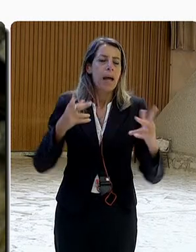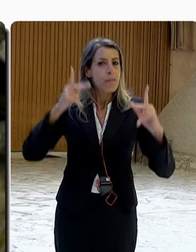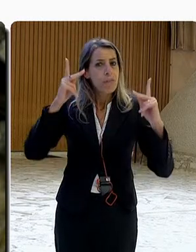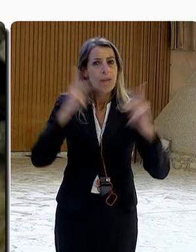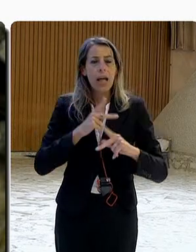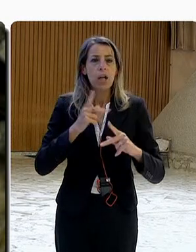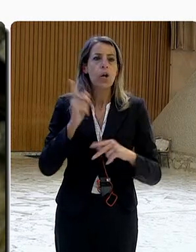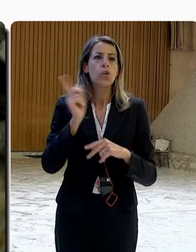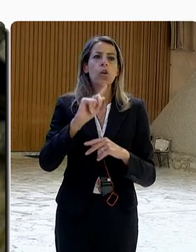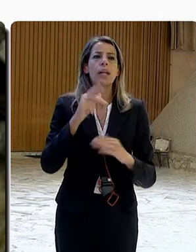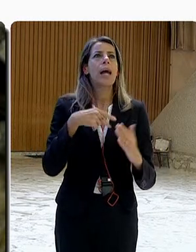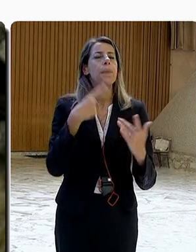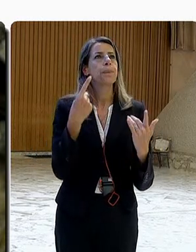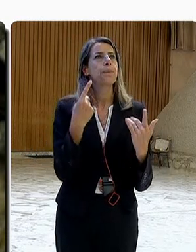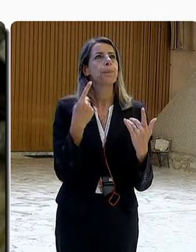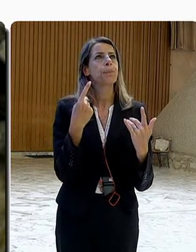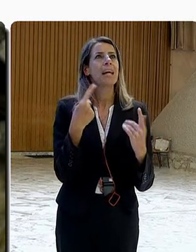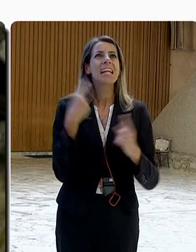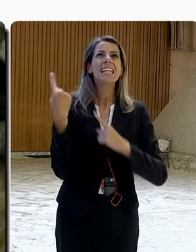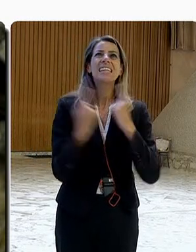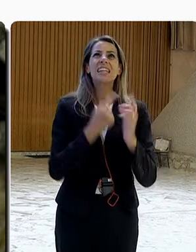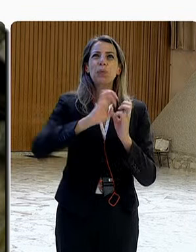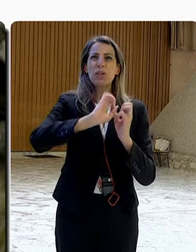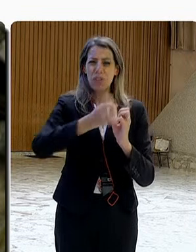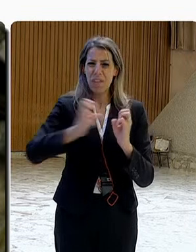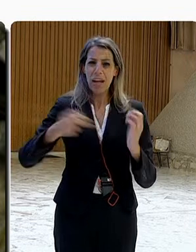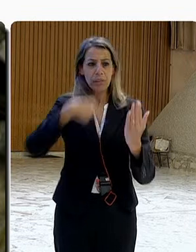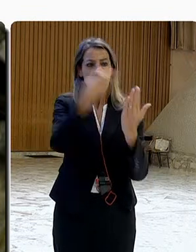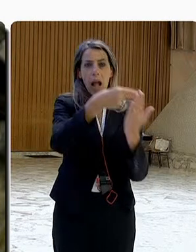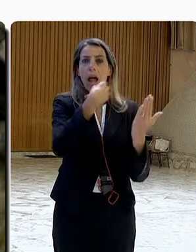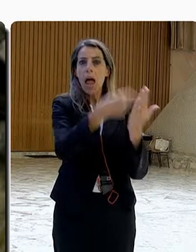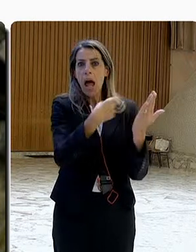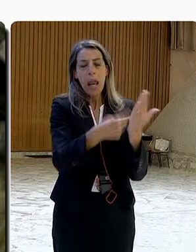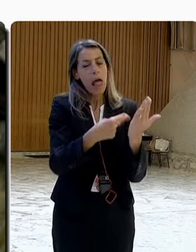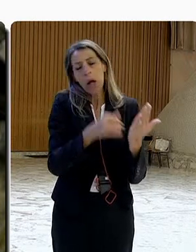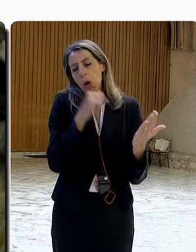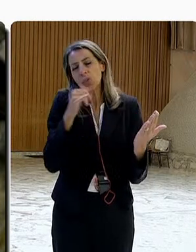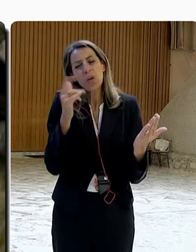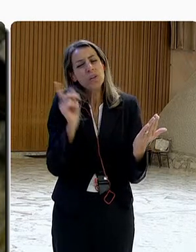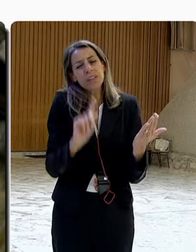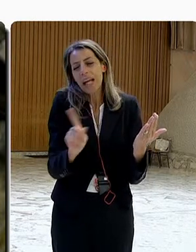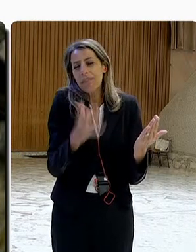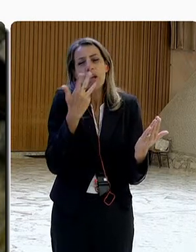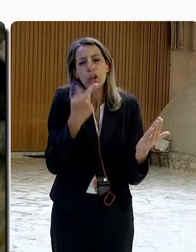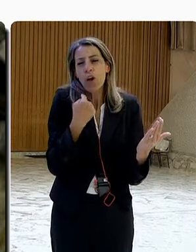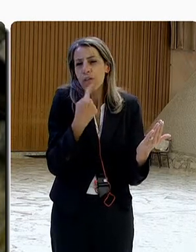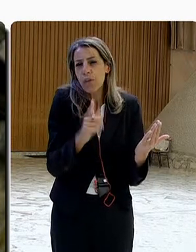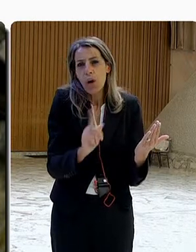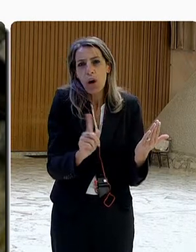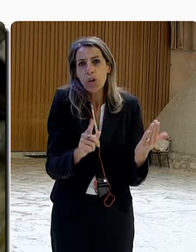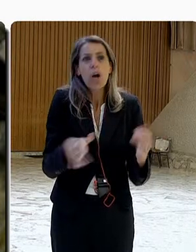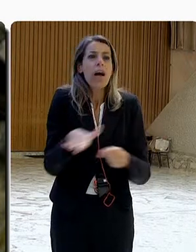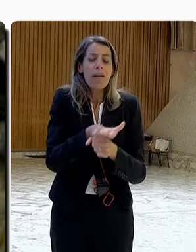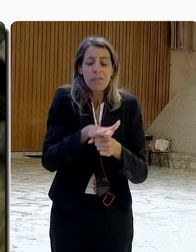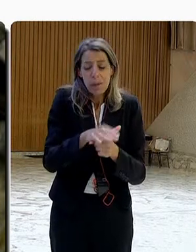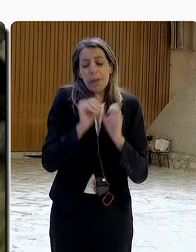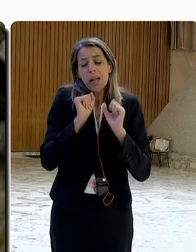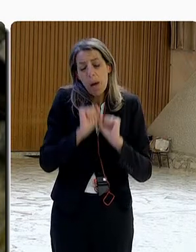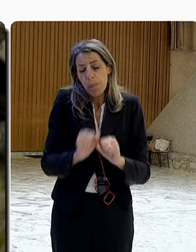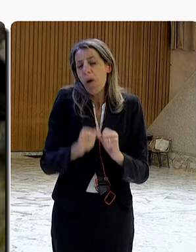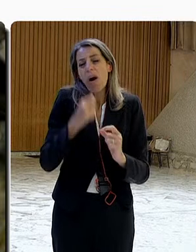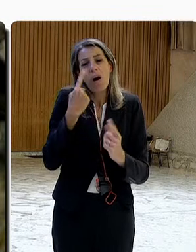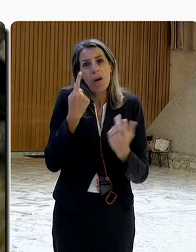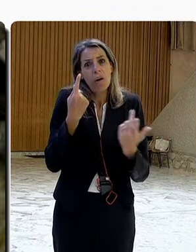di fare un elenco di tutte le specifiche situazioni che una famiglia